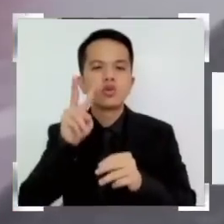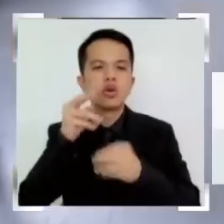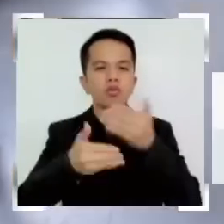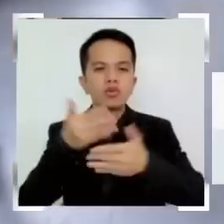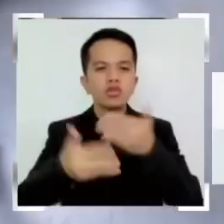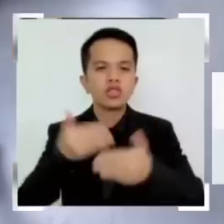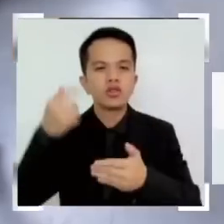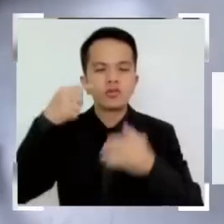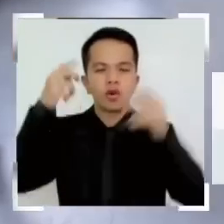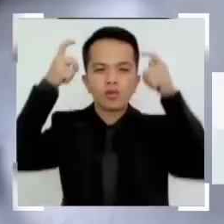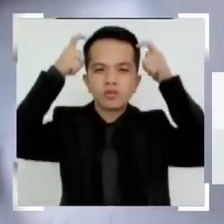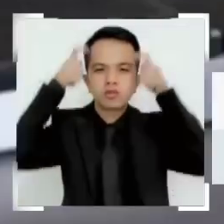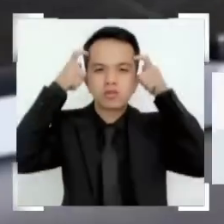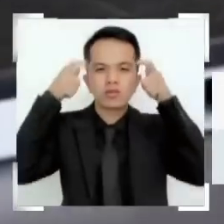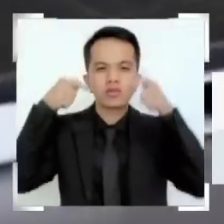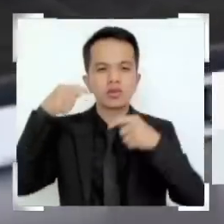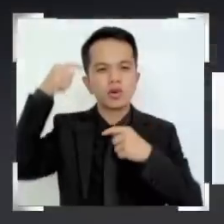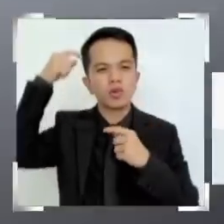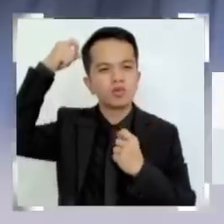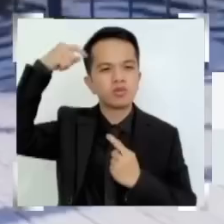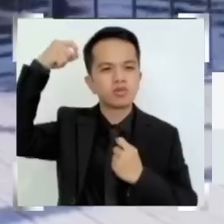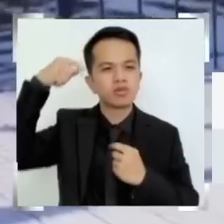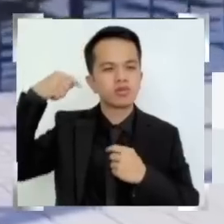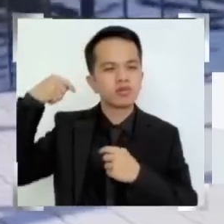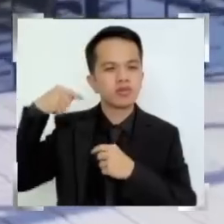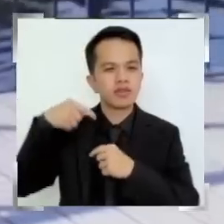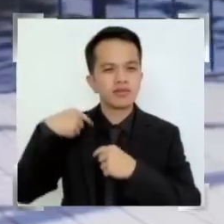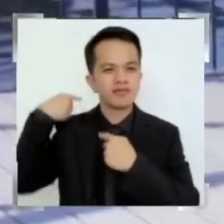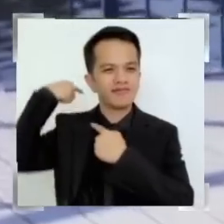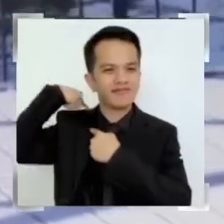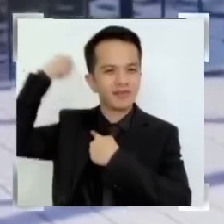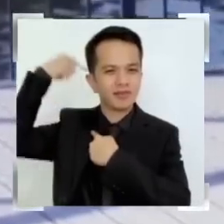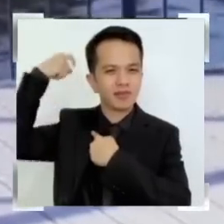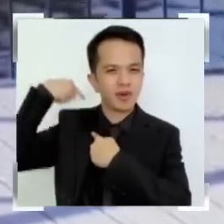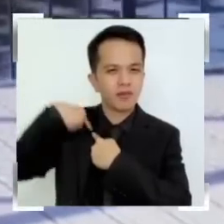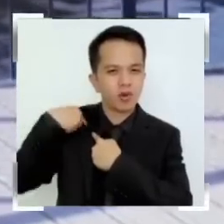Ang unang operasyon ay sa kanyang utak habang sa spine naman ang isa pa.